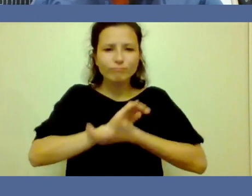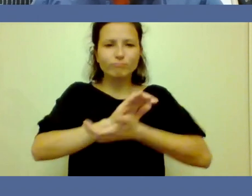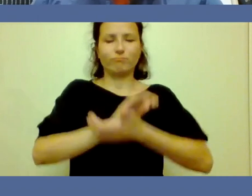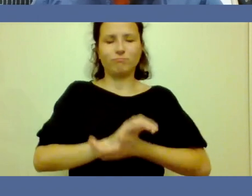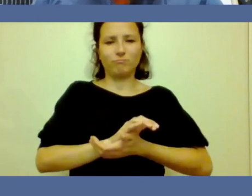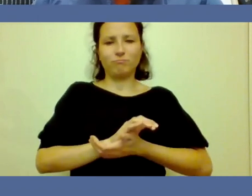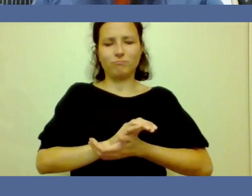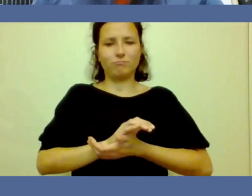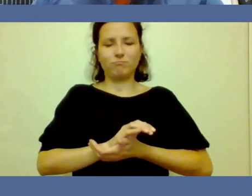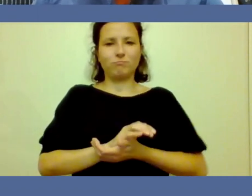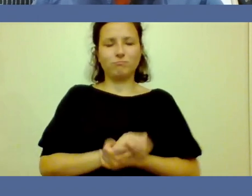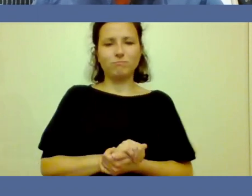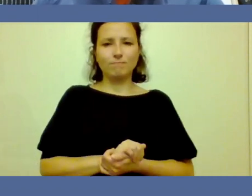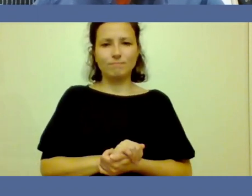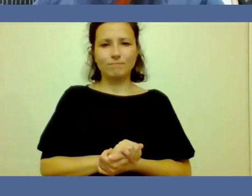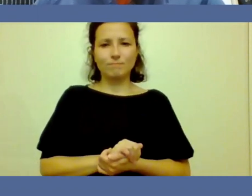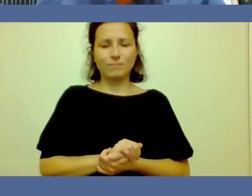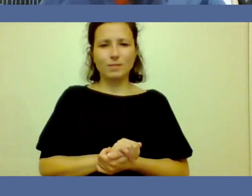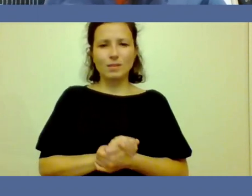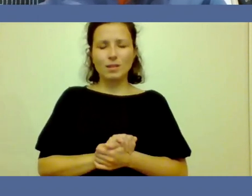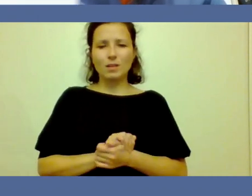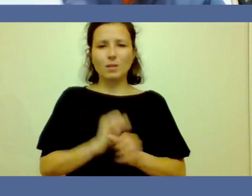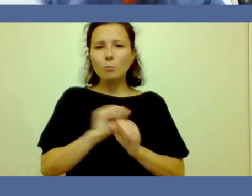rodzaj, bym powiedziała, przestrzeni